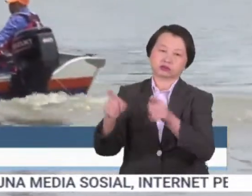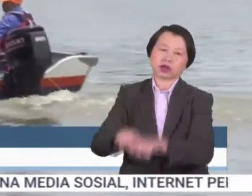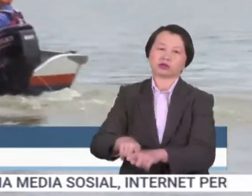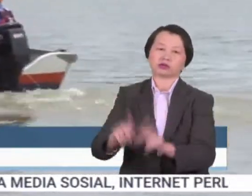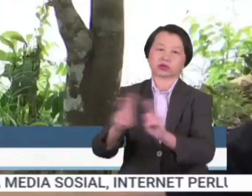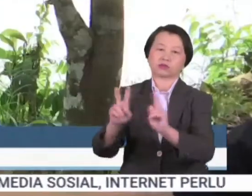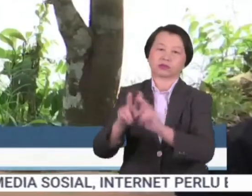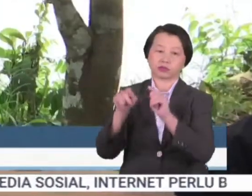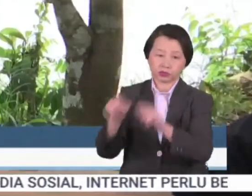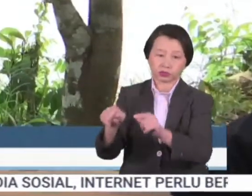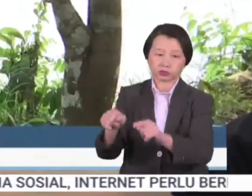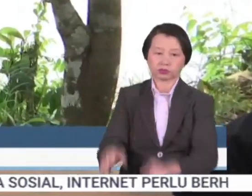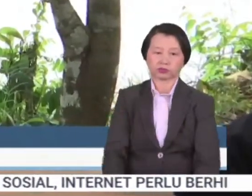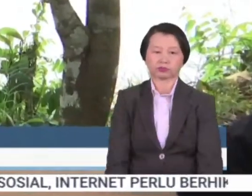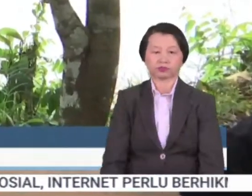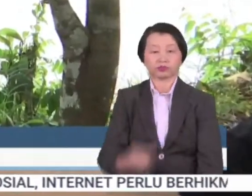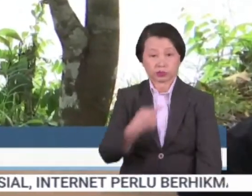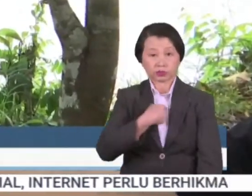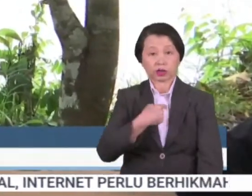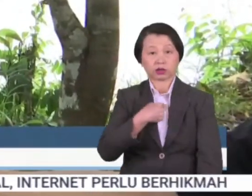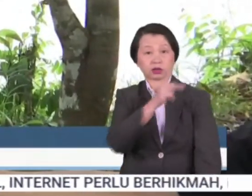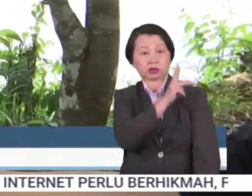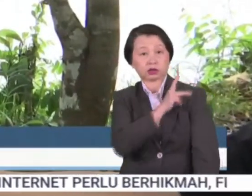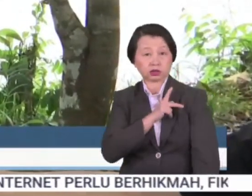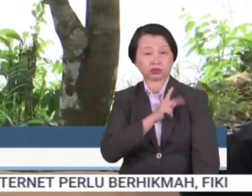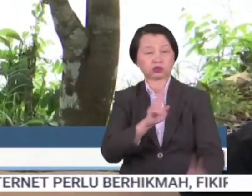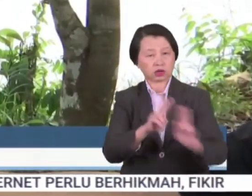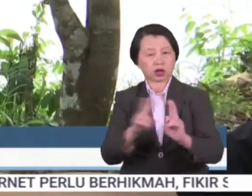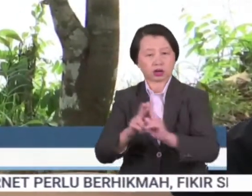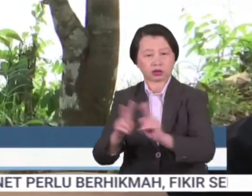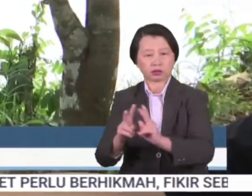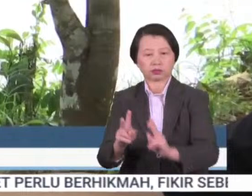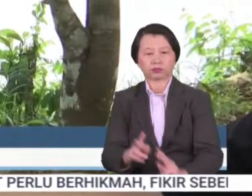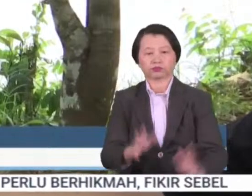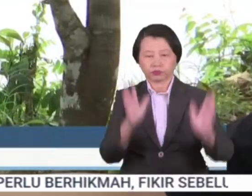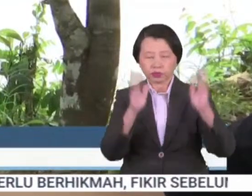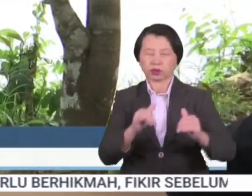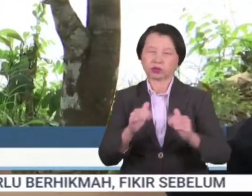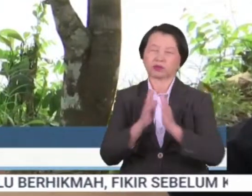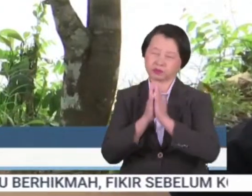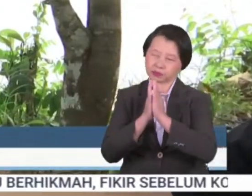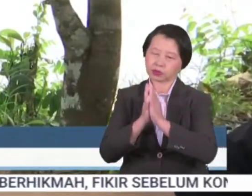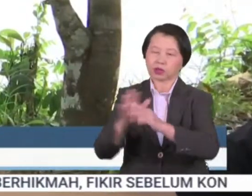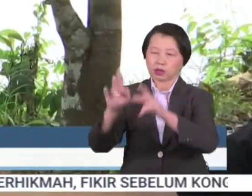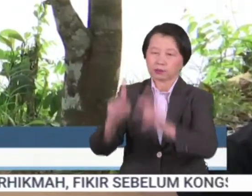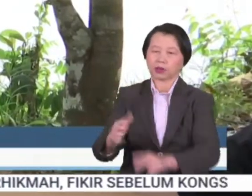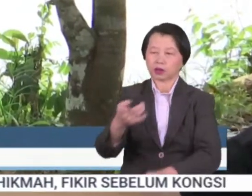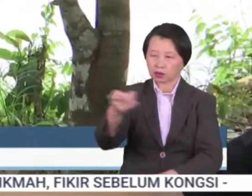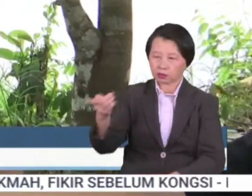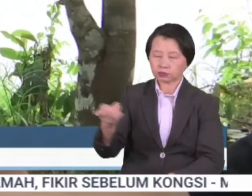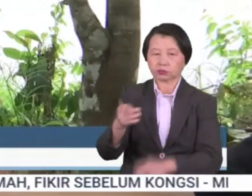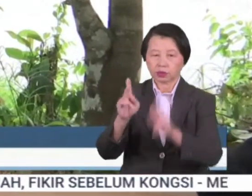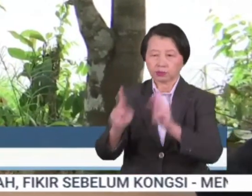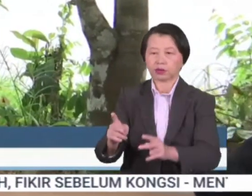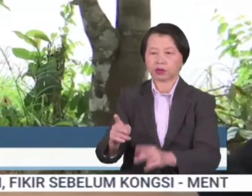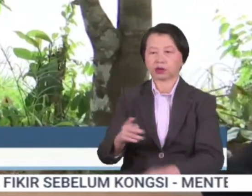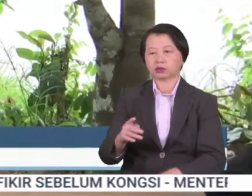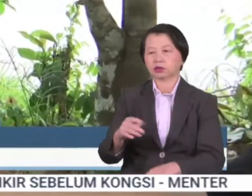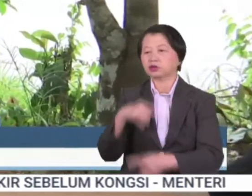di kampung itu saya selaku ketua kampung ingin berharaplah kepada pihak yang